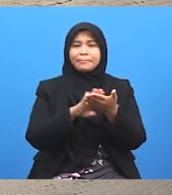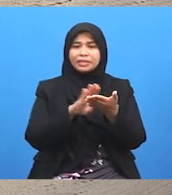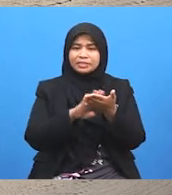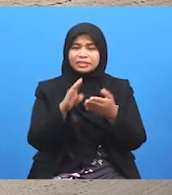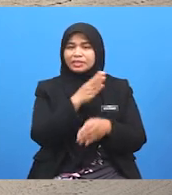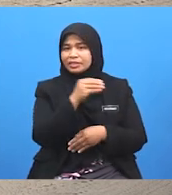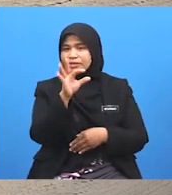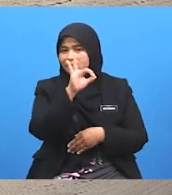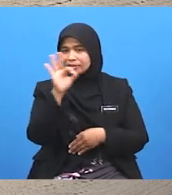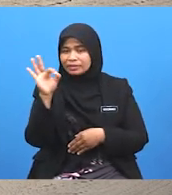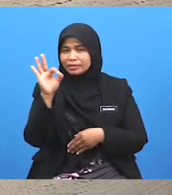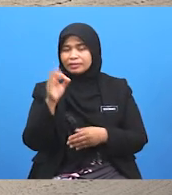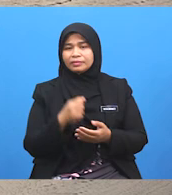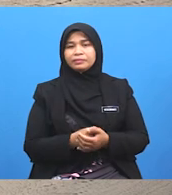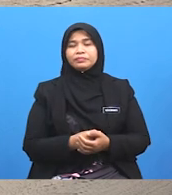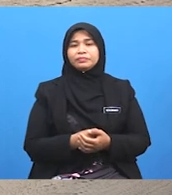garis.